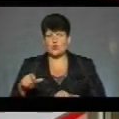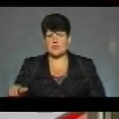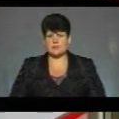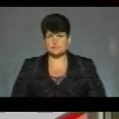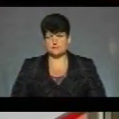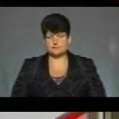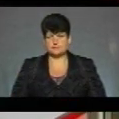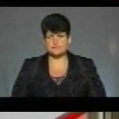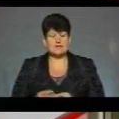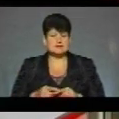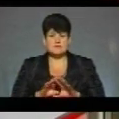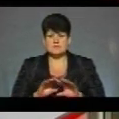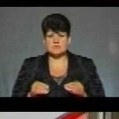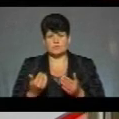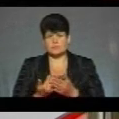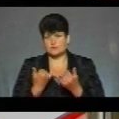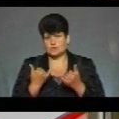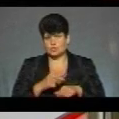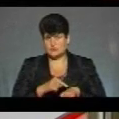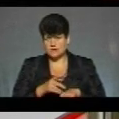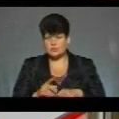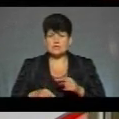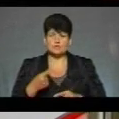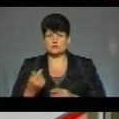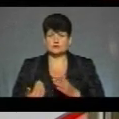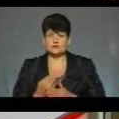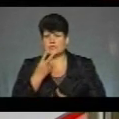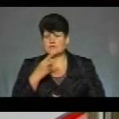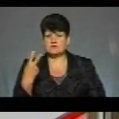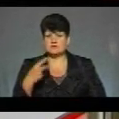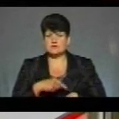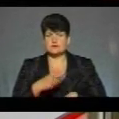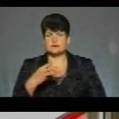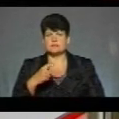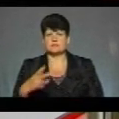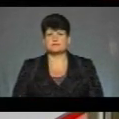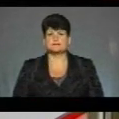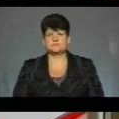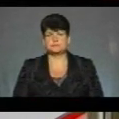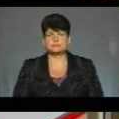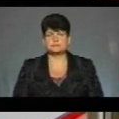Це вся інформація на цю годину. Наступний випуск дивіться о 20:30.